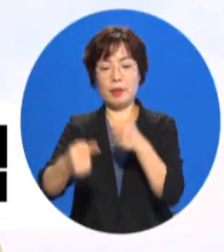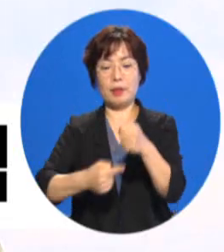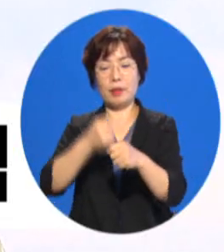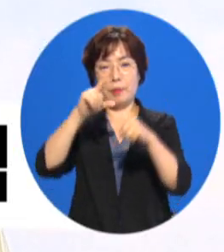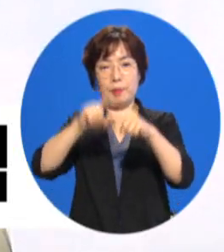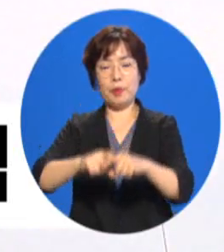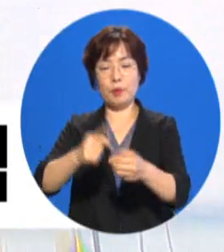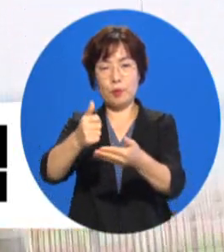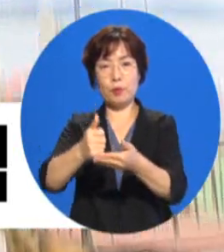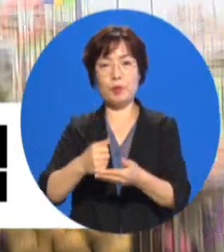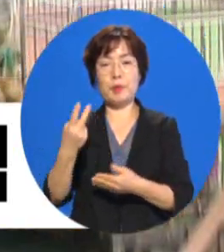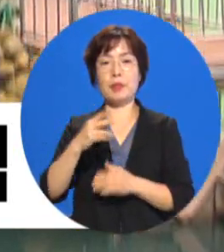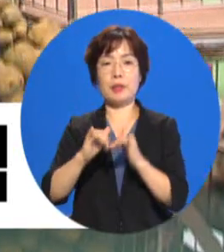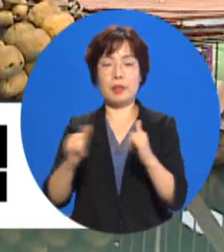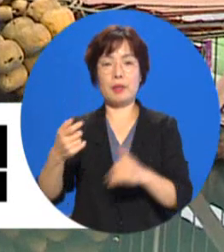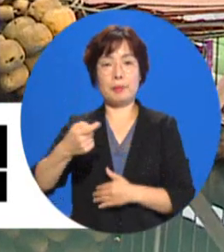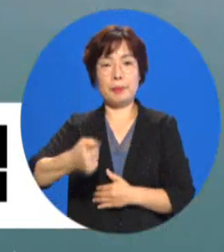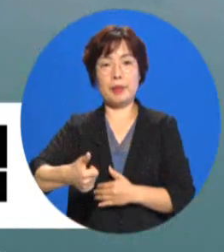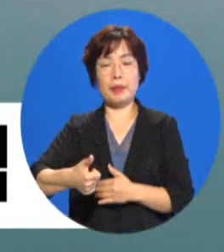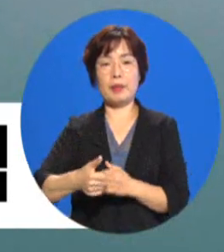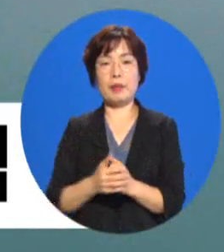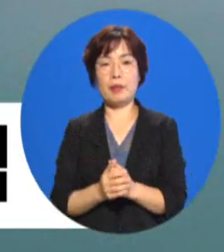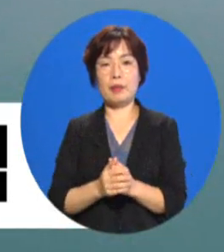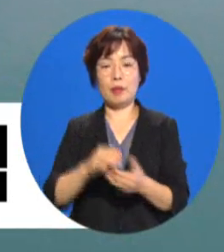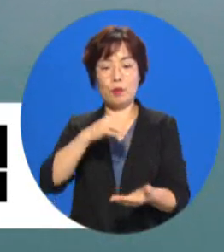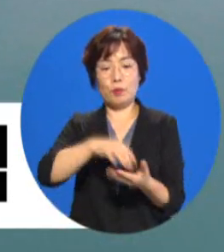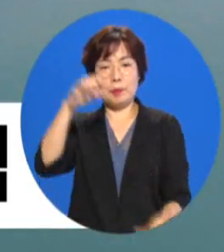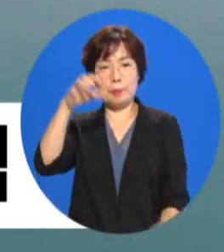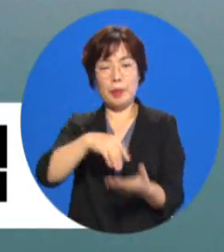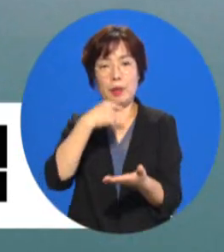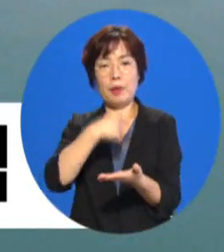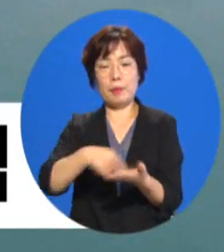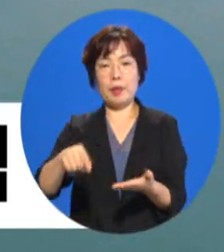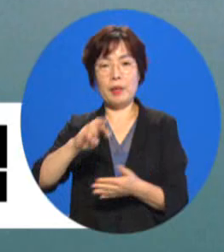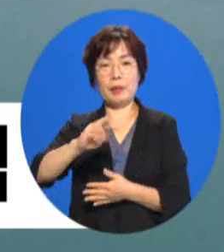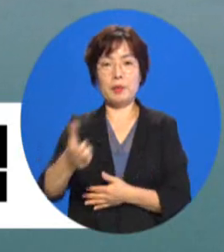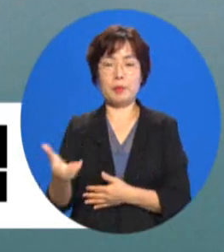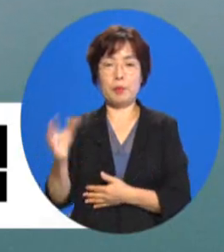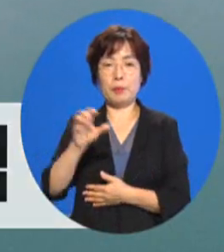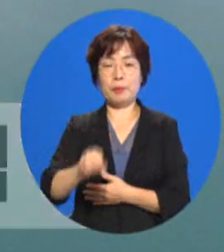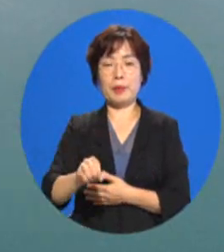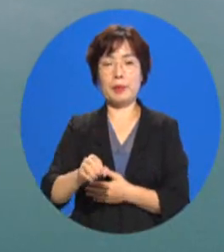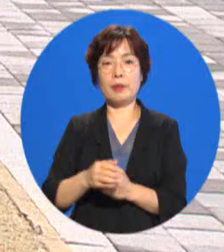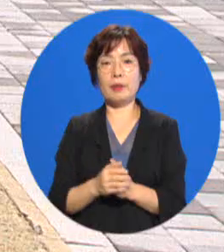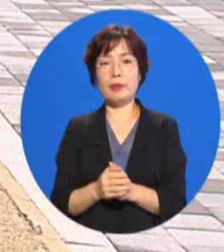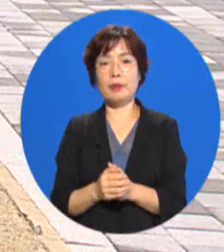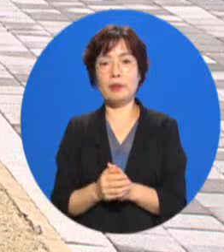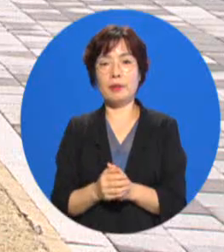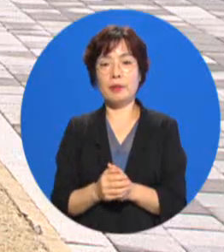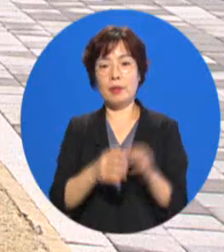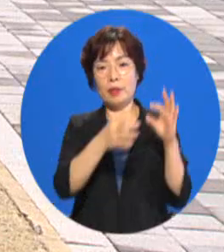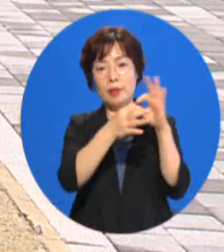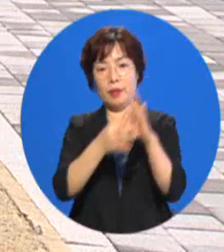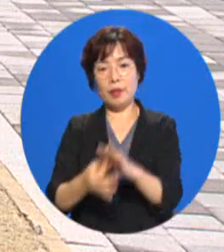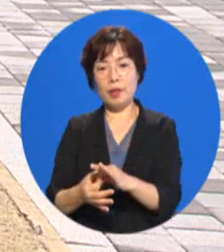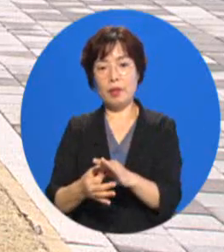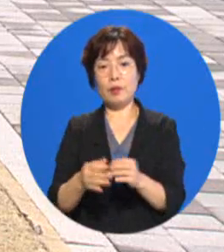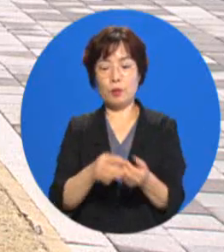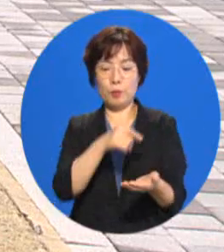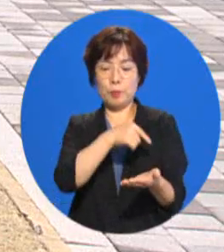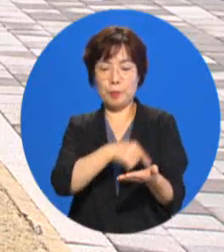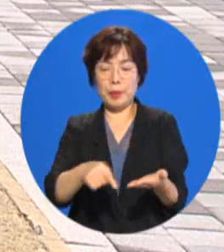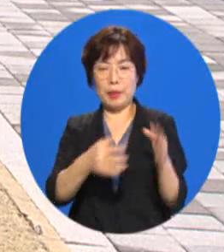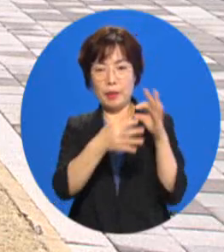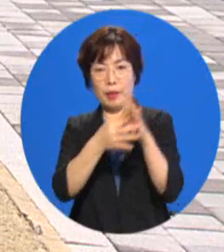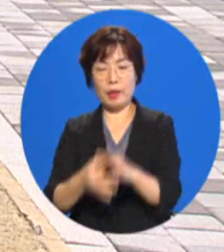연평균 이용객은 2천여 명에 그쳤고 누적 적자 35억 원을 기록했습니다. 계속되는 수익 악화에